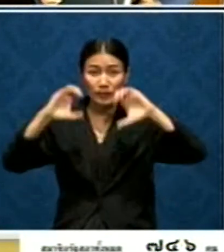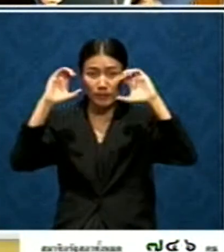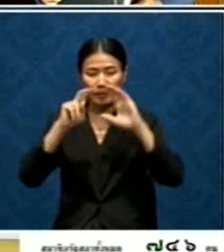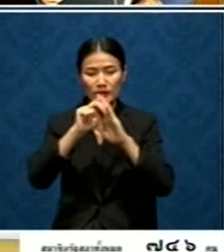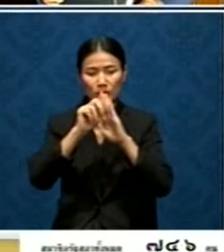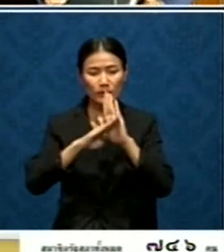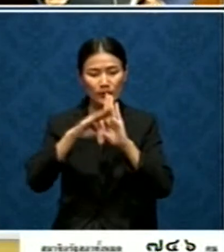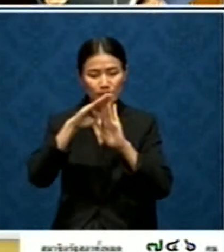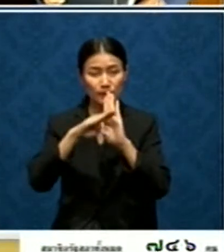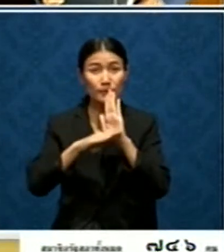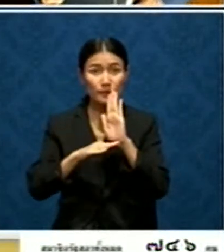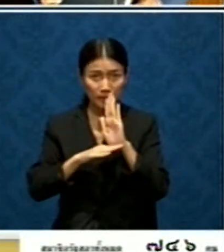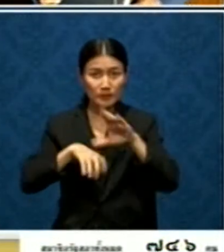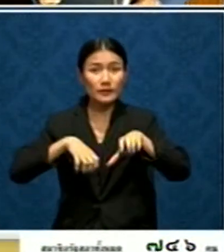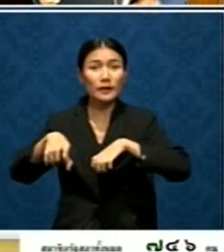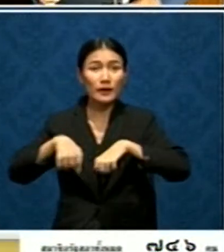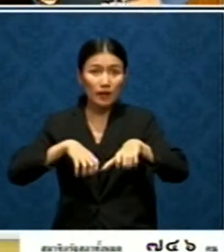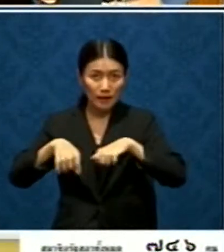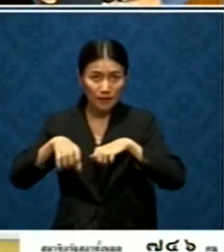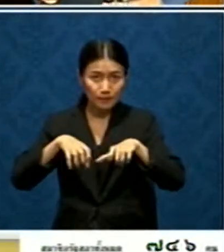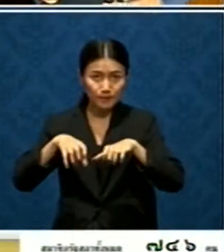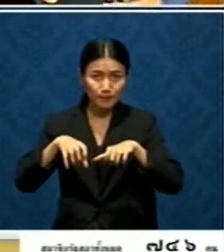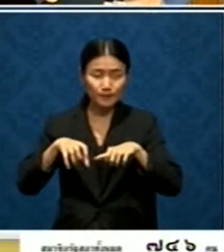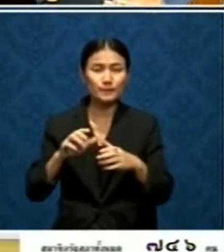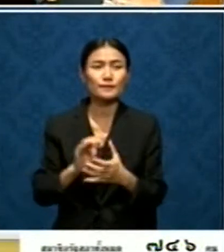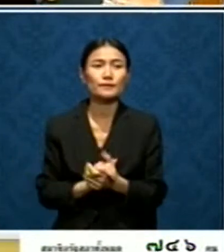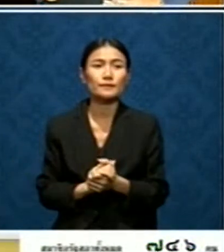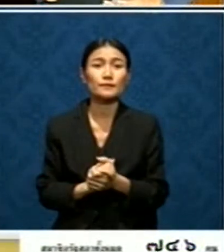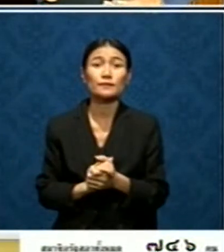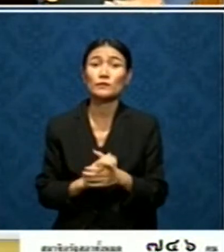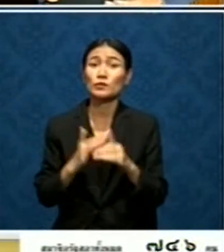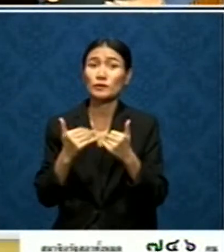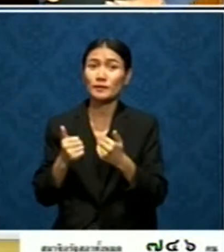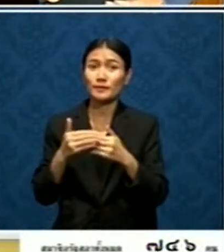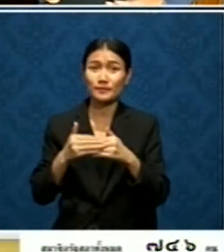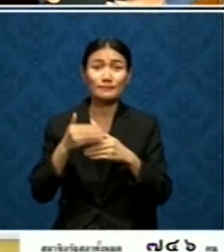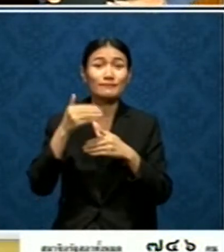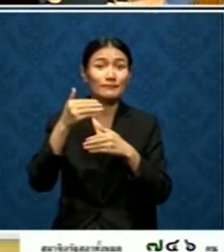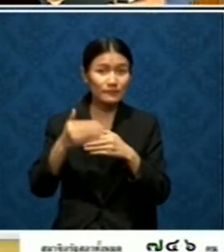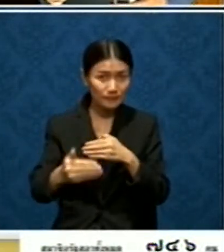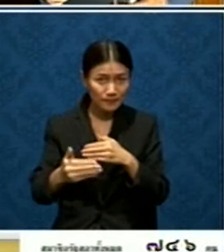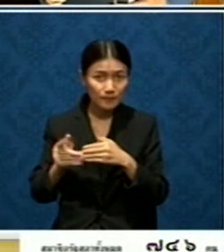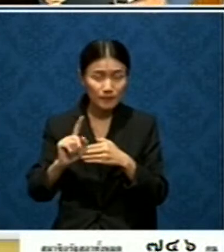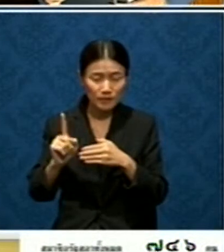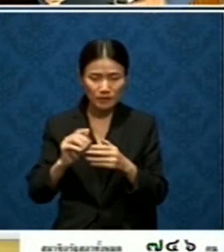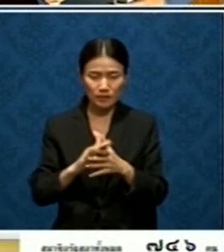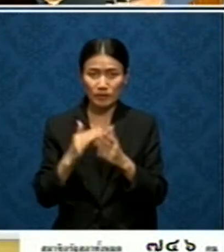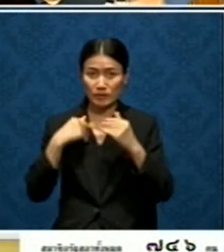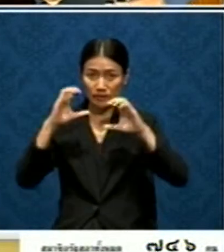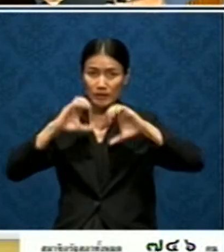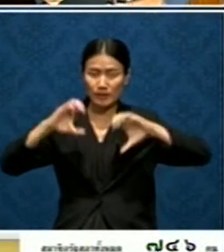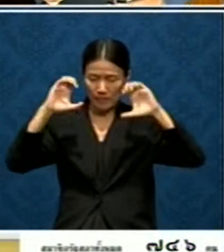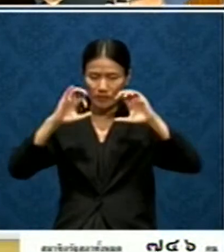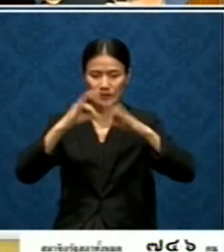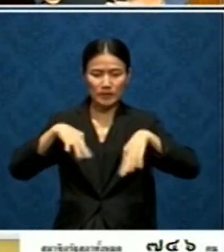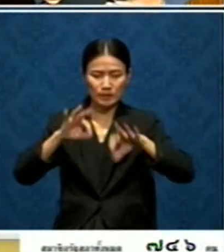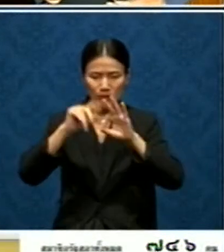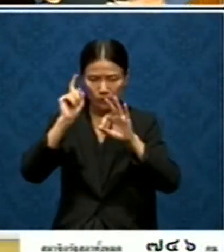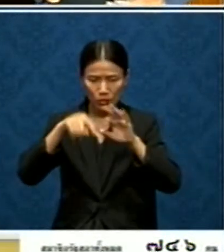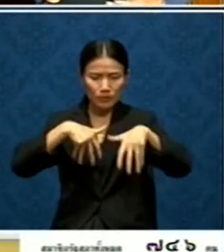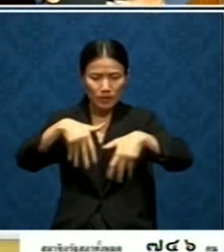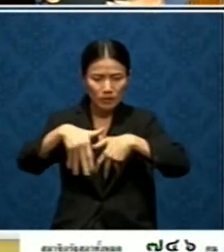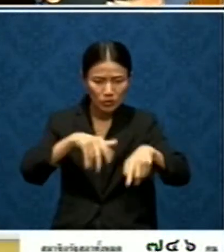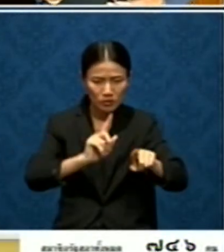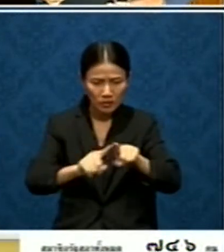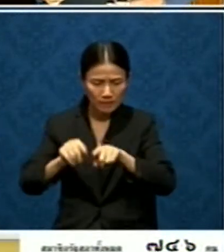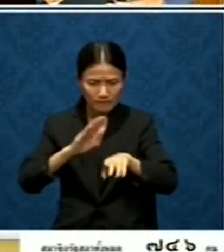ความเร่งด่วนได้แก่กรอบระยะสั้นรัฐบาลมีความจำเป็นที่จะต้องกระจุ้นการใช้จ่ายจุดประก